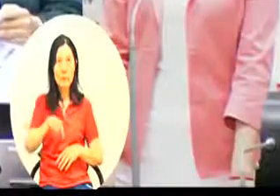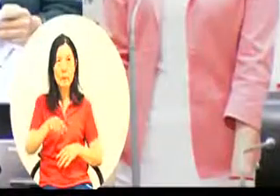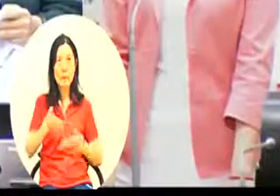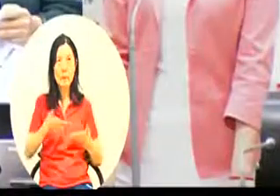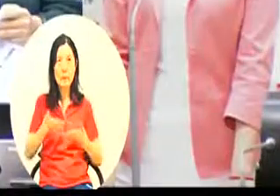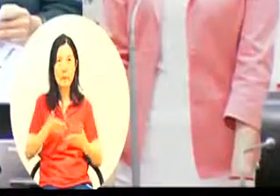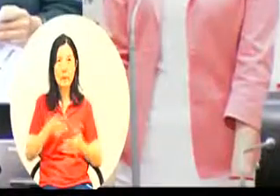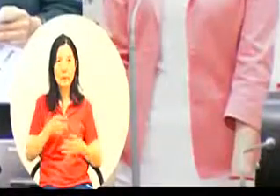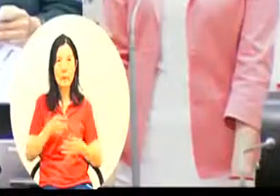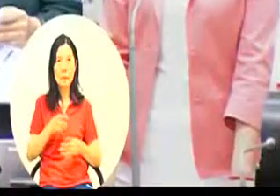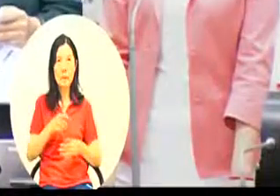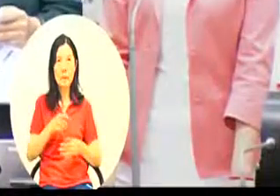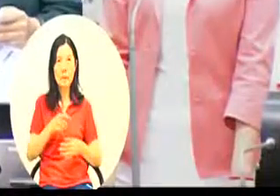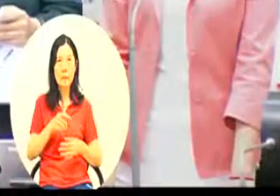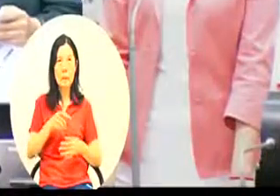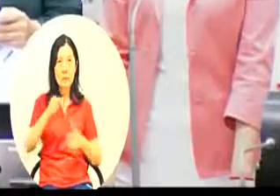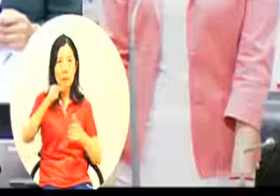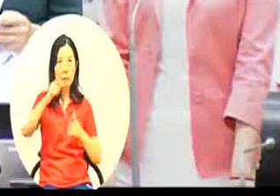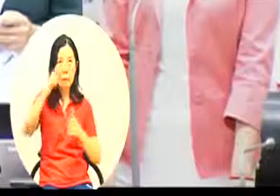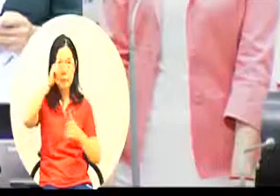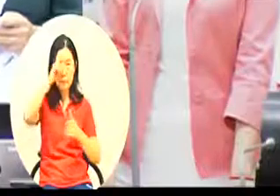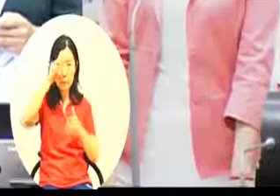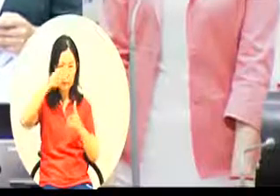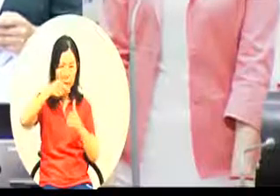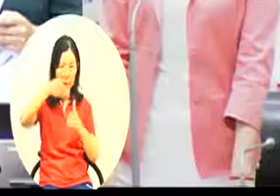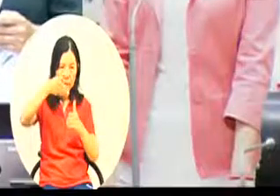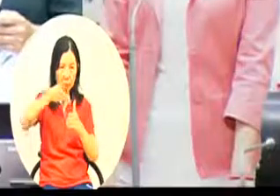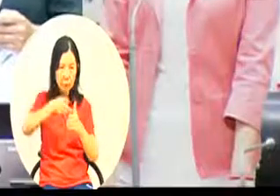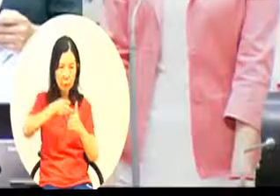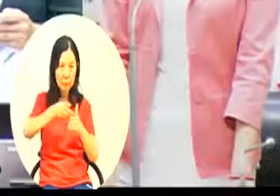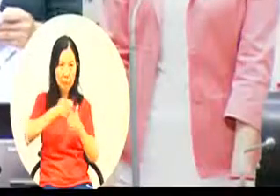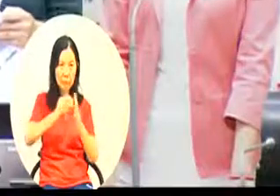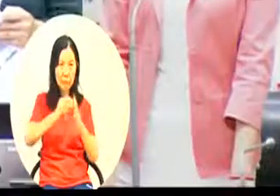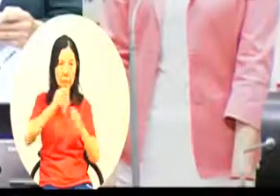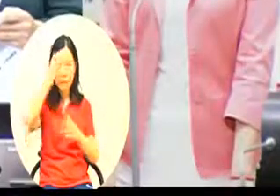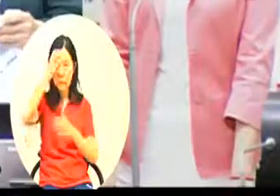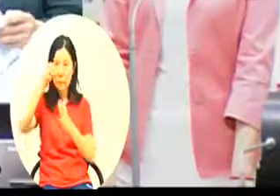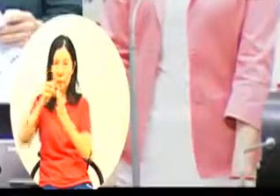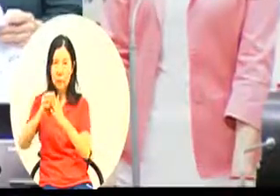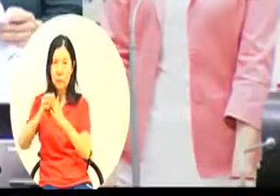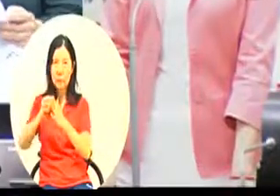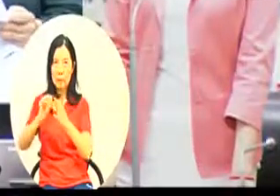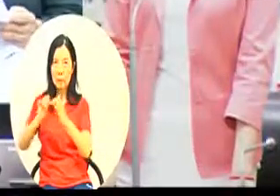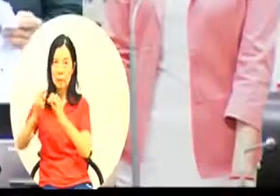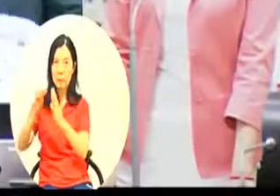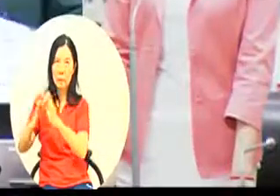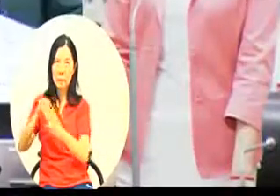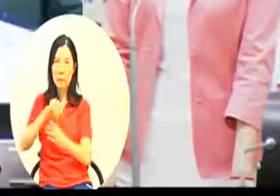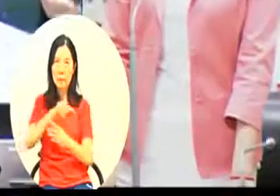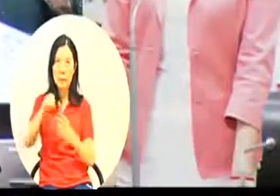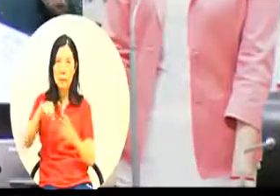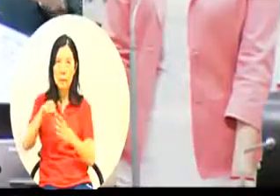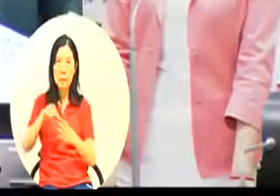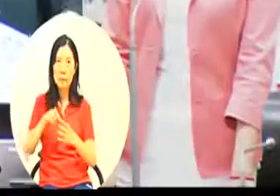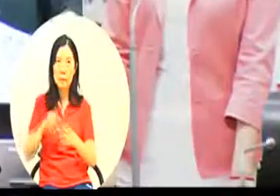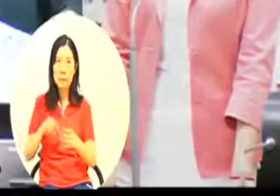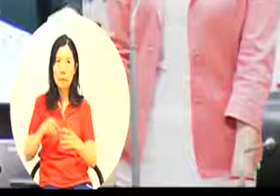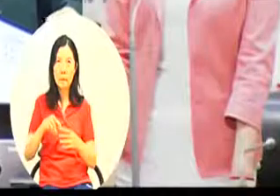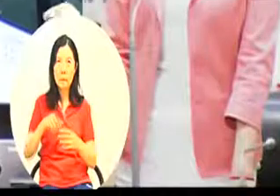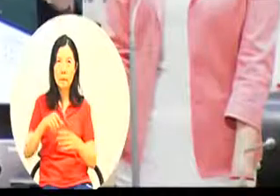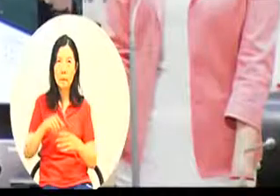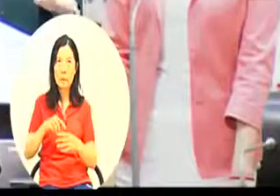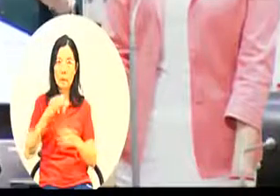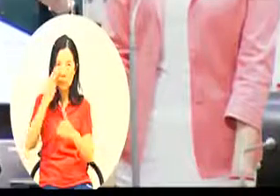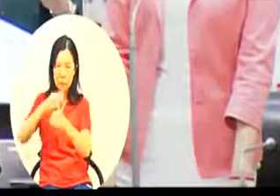我会要求我们的教育局，我会要求我们的警察局，我们的社会局，所有受害